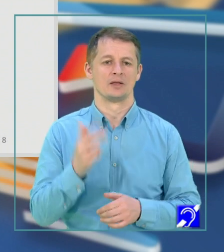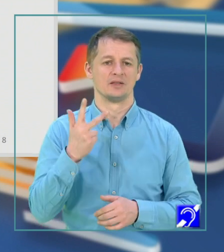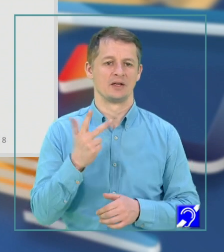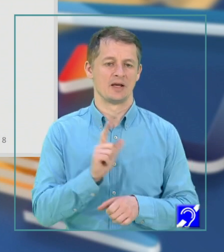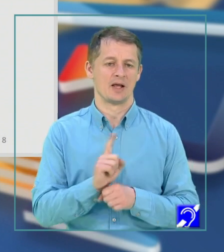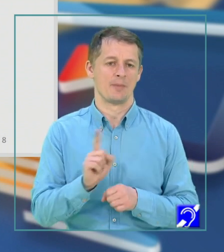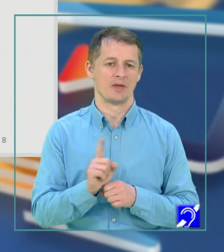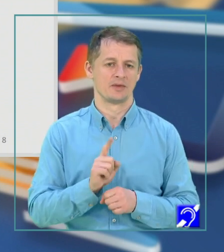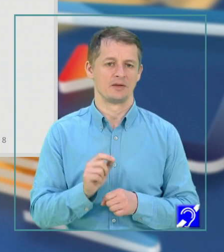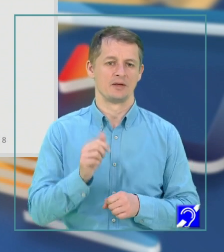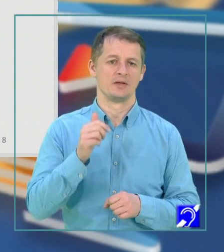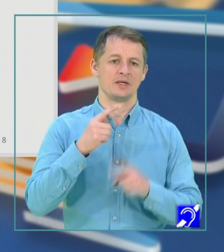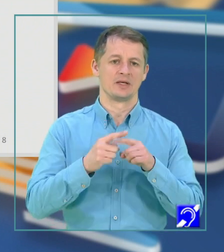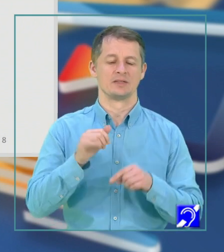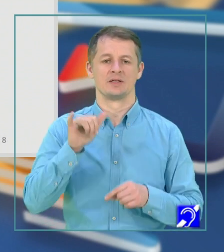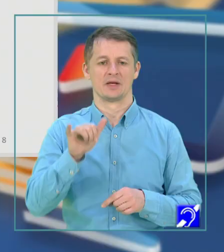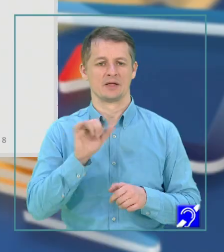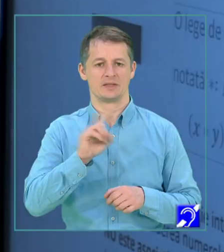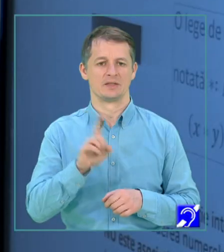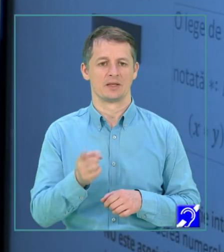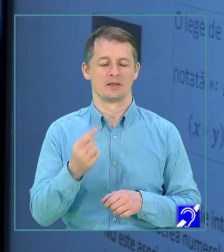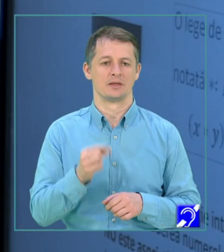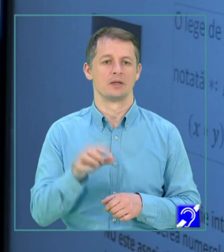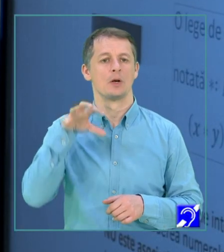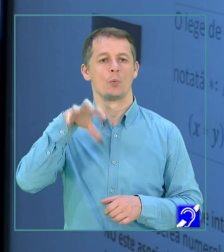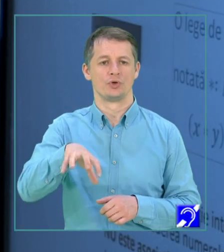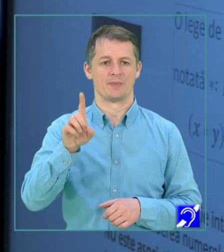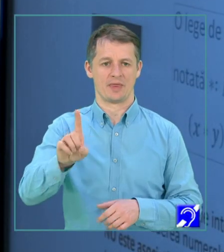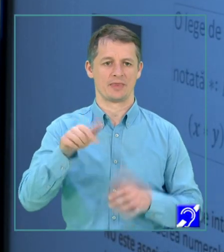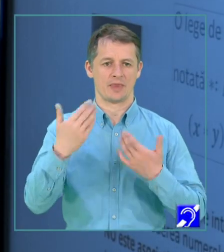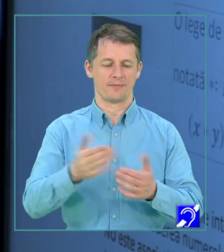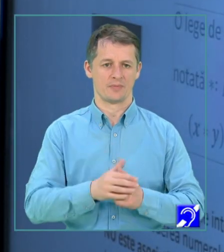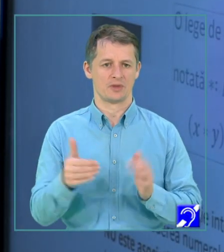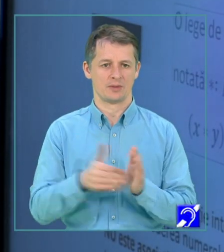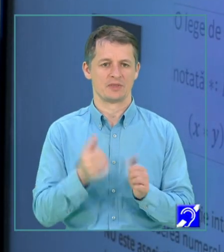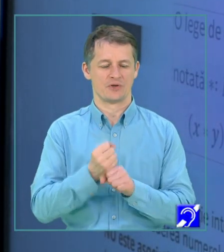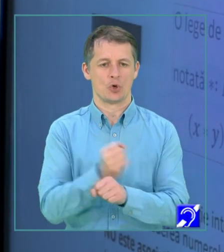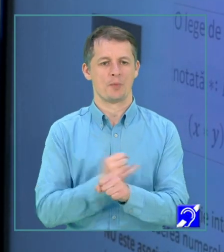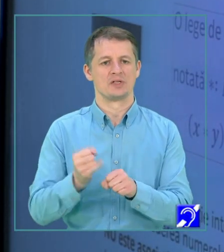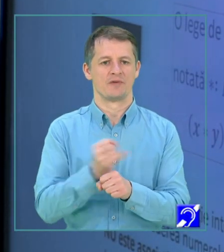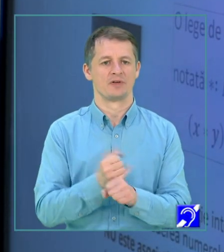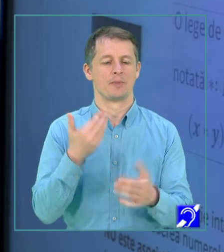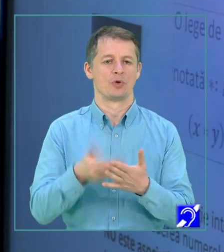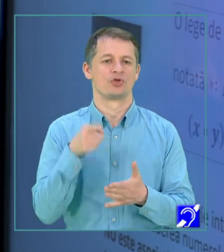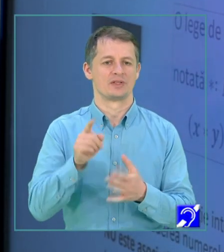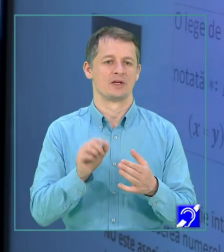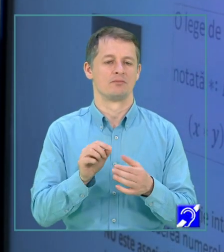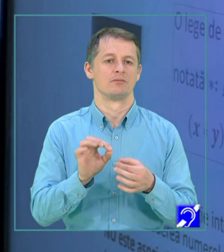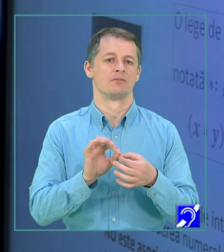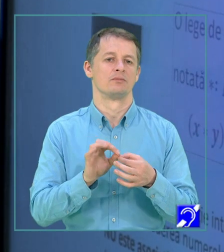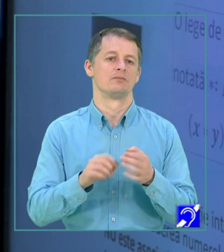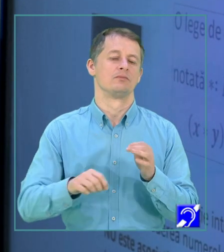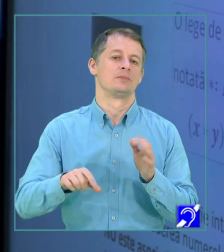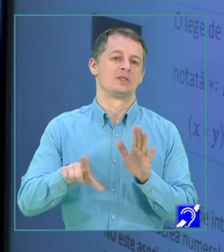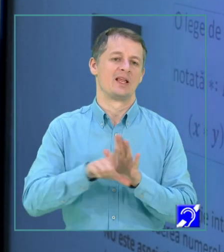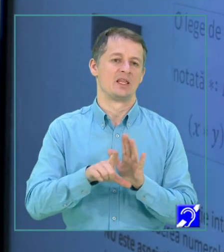x, y, z din mulțimea dată. Trebuie să facem niște observații asupra acestei definiții și asupra legilor